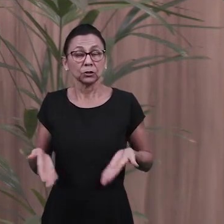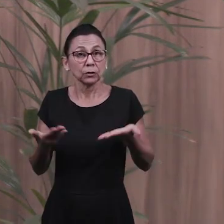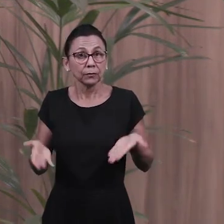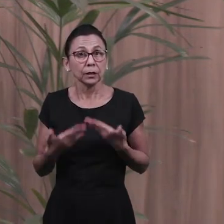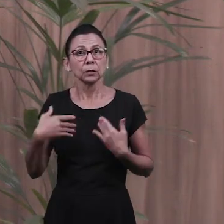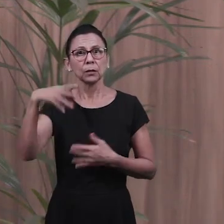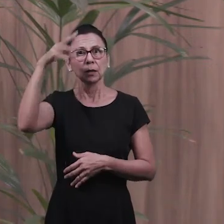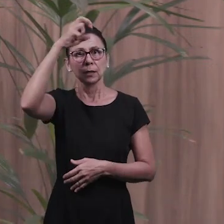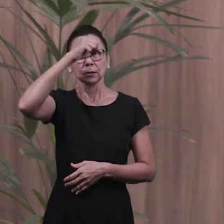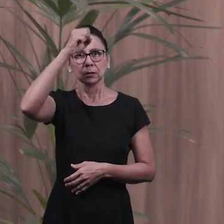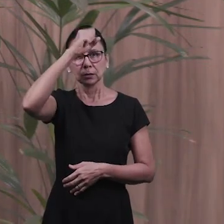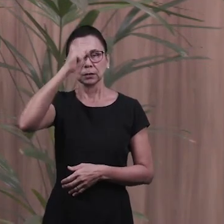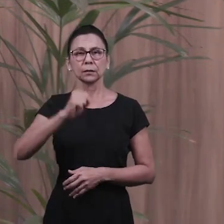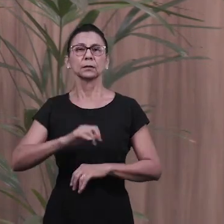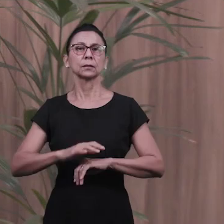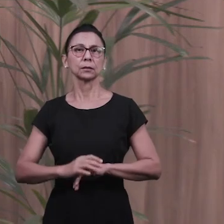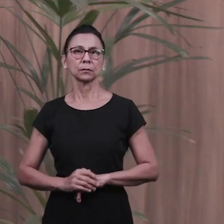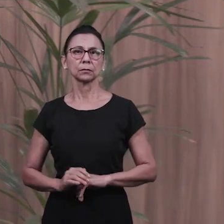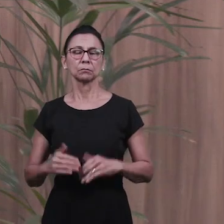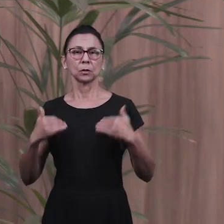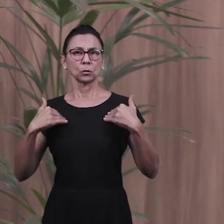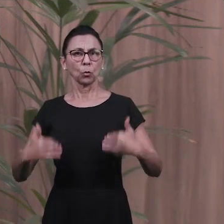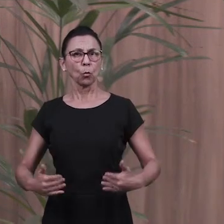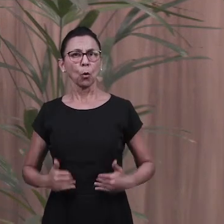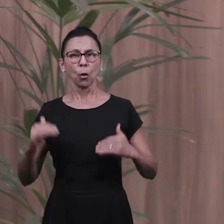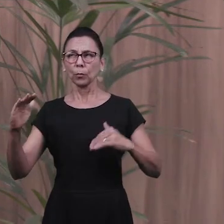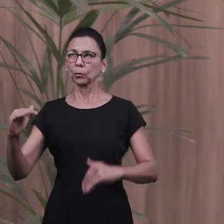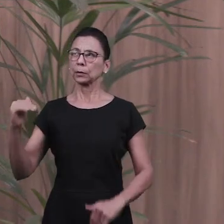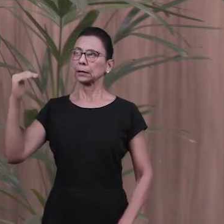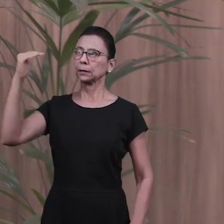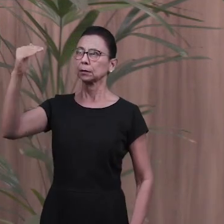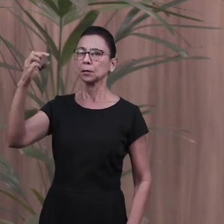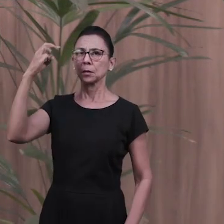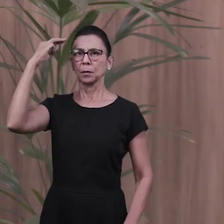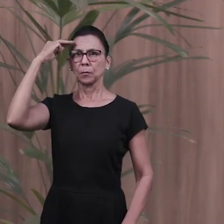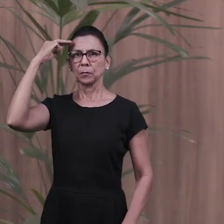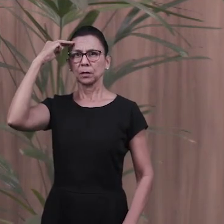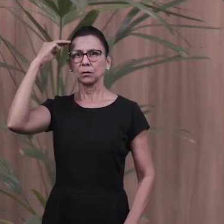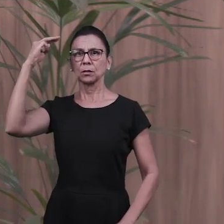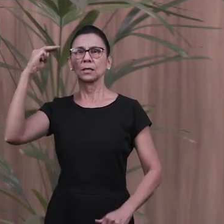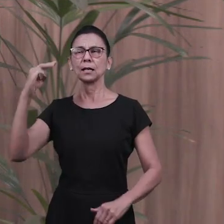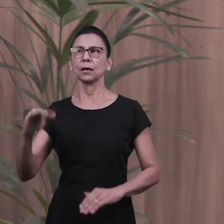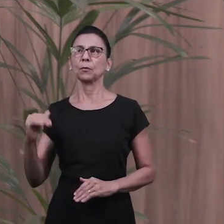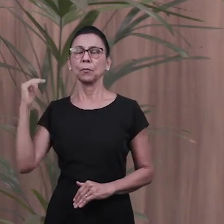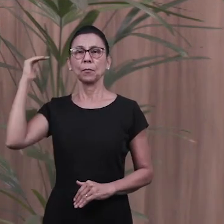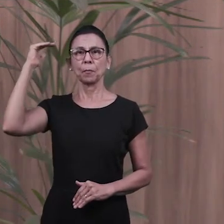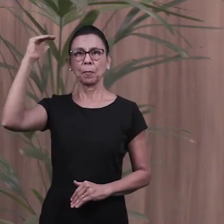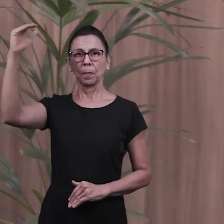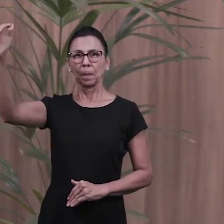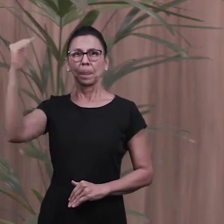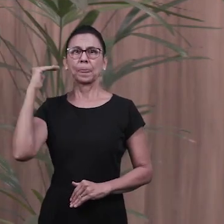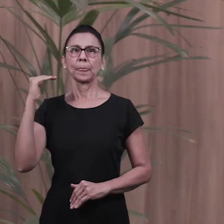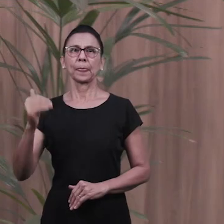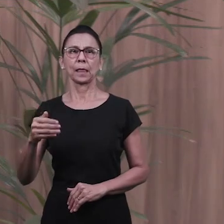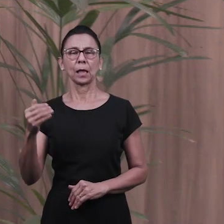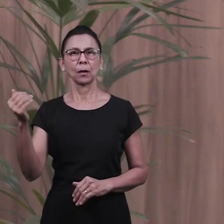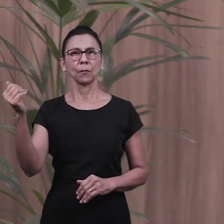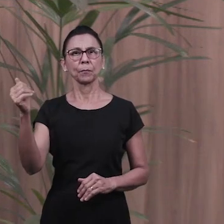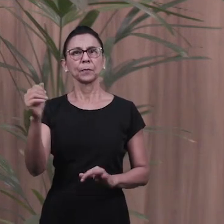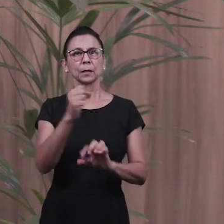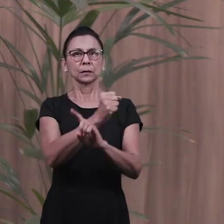un propulseur d'activité en proportionnant l'activité physique, mentale et